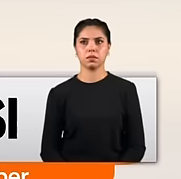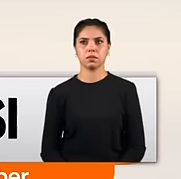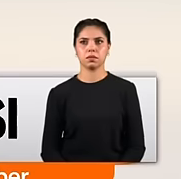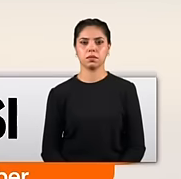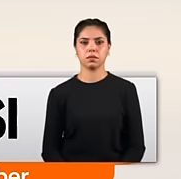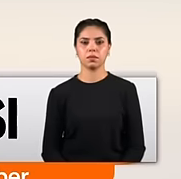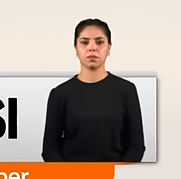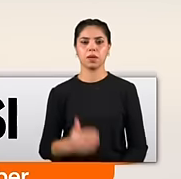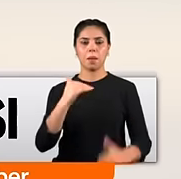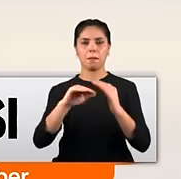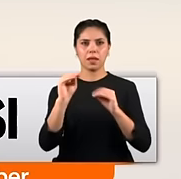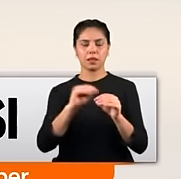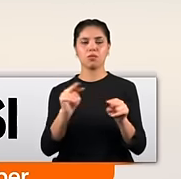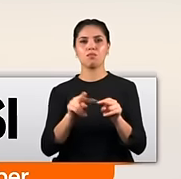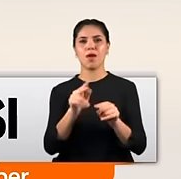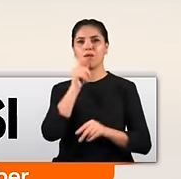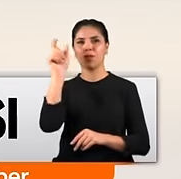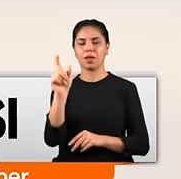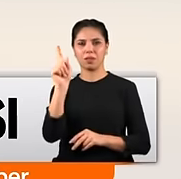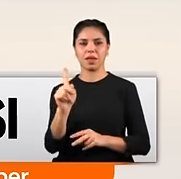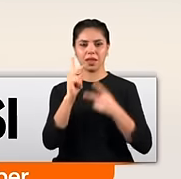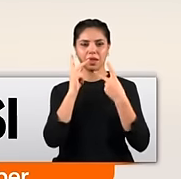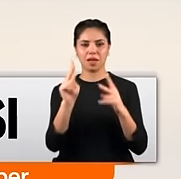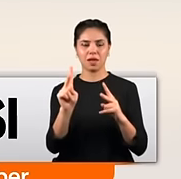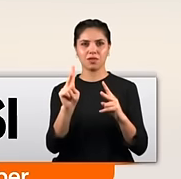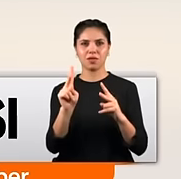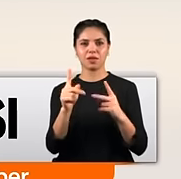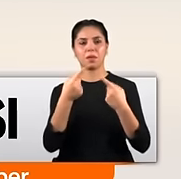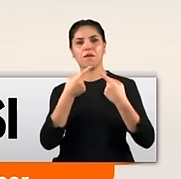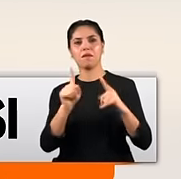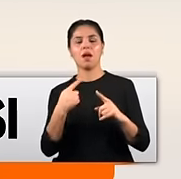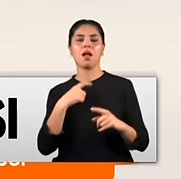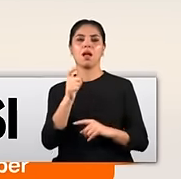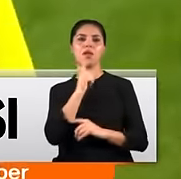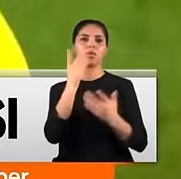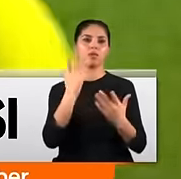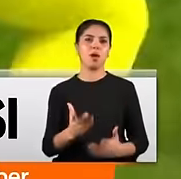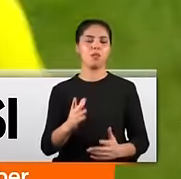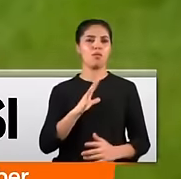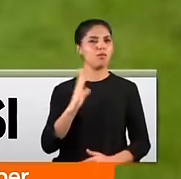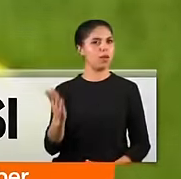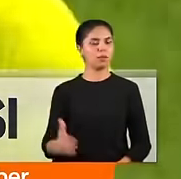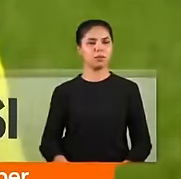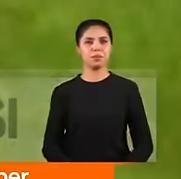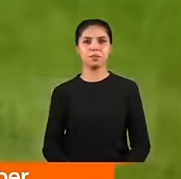bu. Mesajlarda Mevlüt Erdinç'in ilk açıklamasının aksine hatasını kabul ettiği görülüyor.